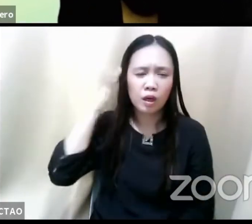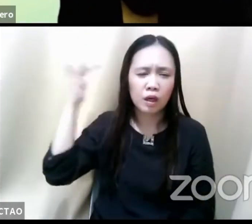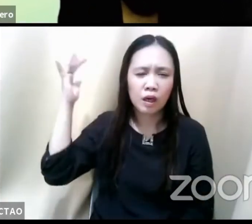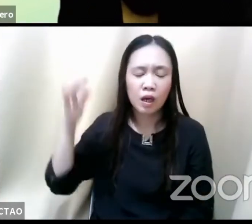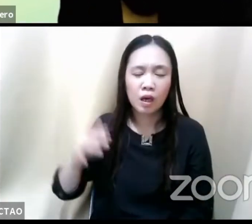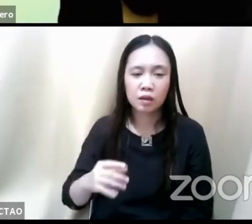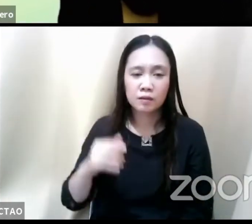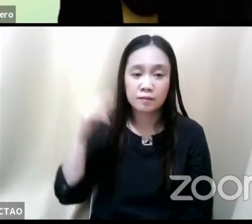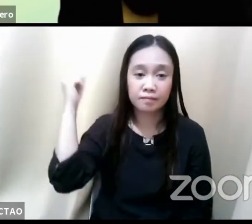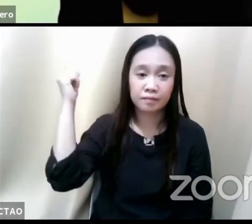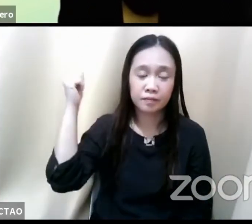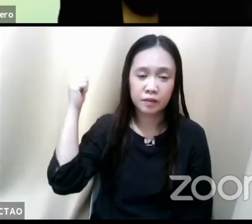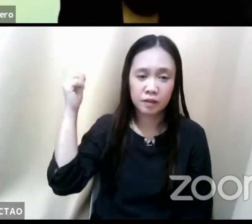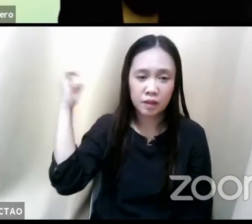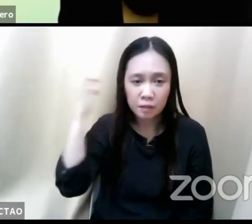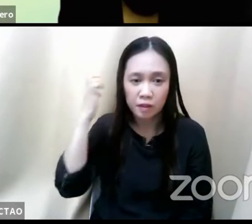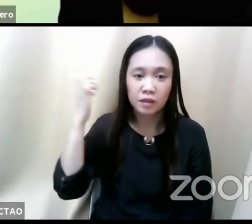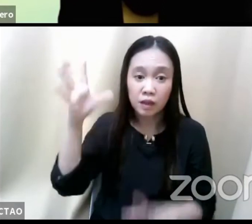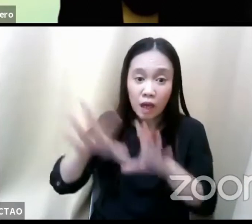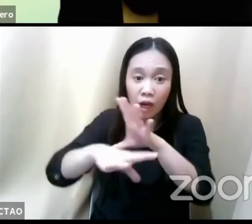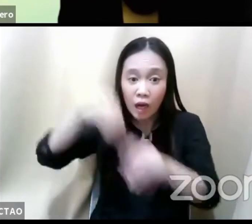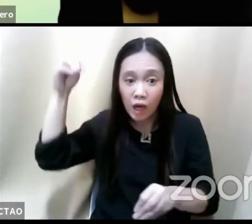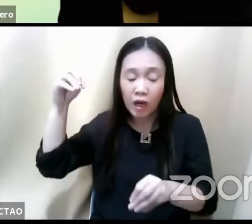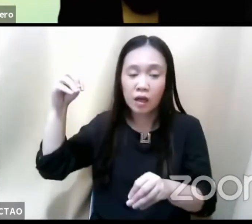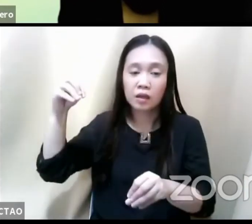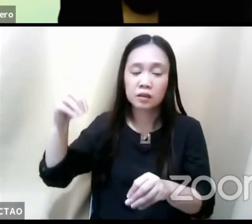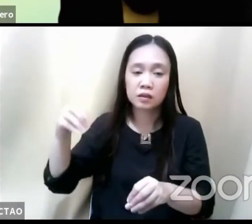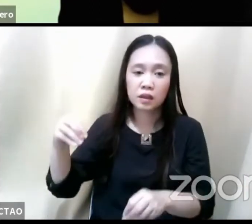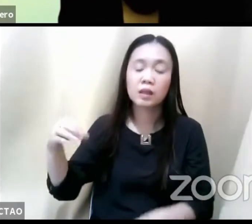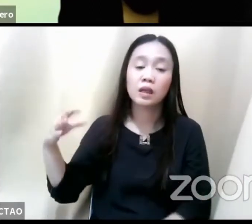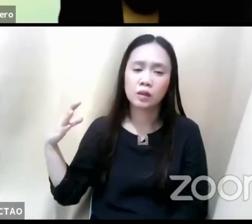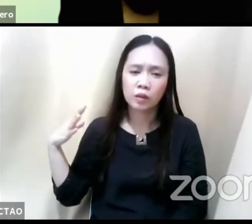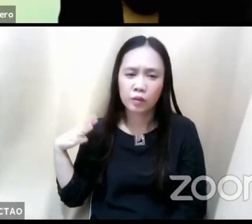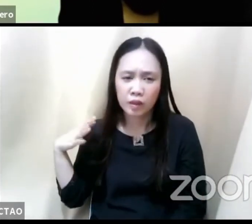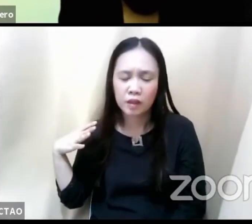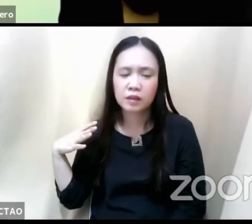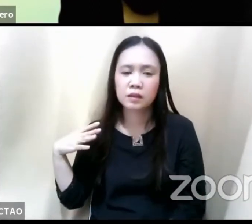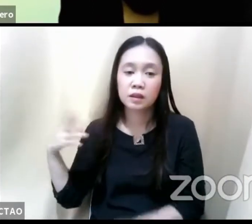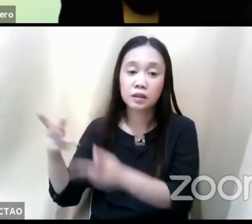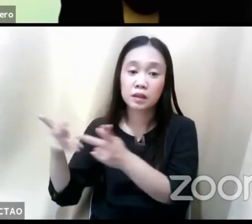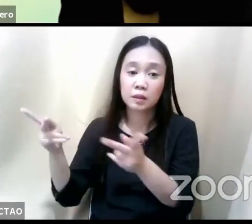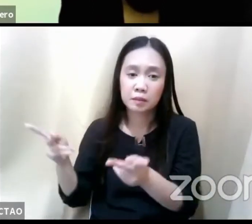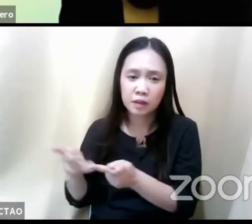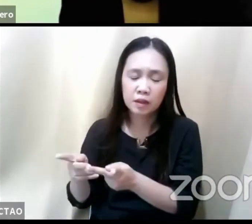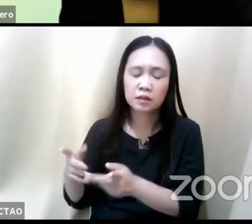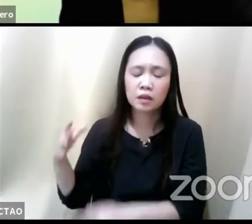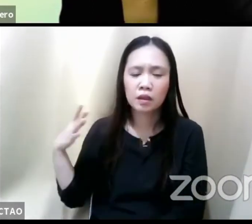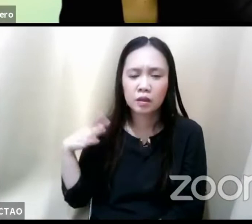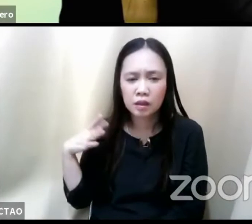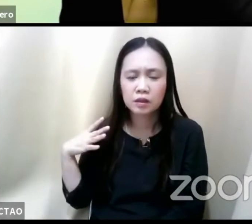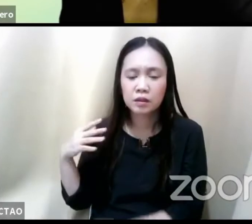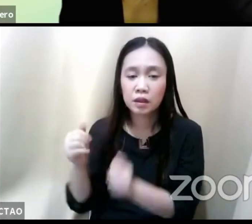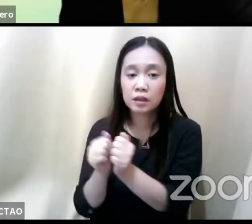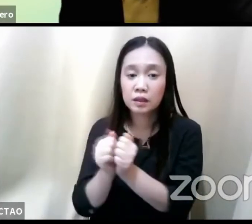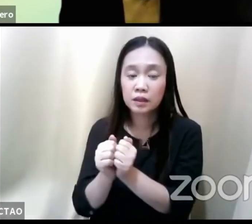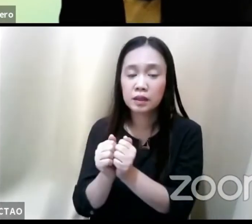bahay, pupunta ka na doon sa let's say parang waiting area, for example. So hintay mo doon yung mga kasama mo sa